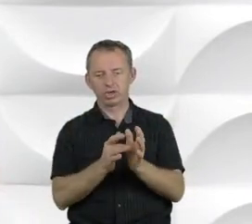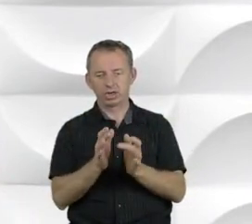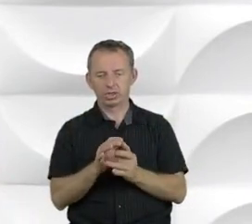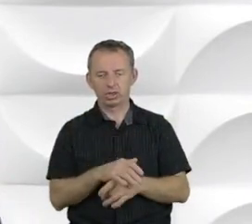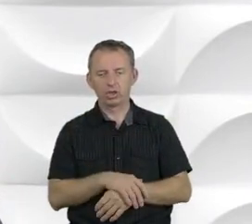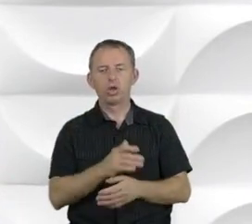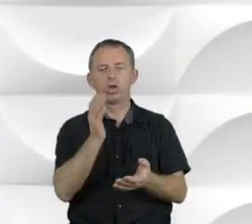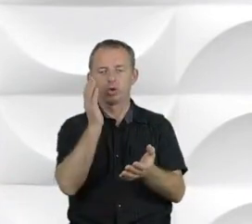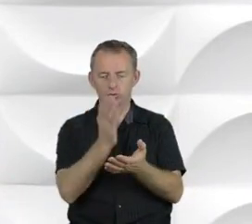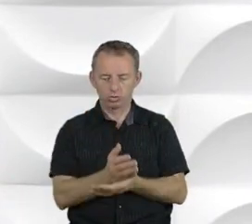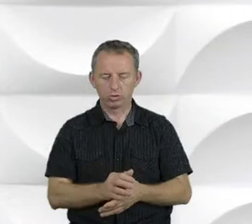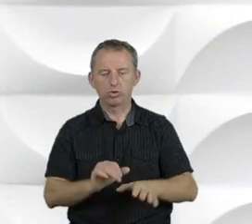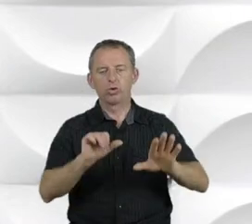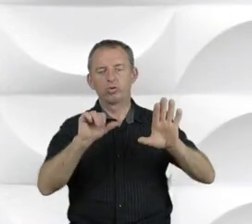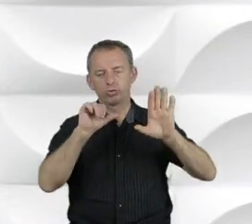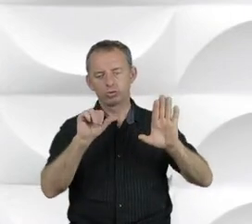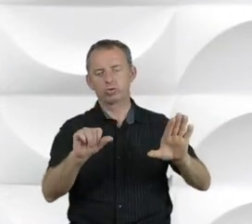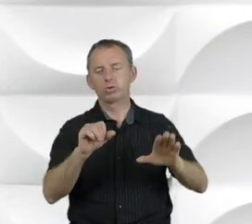już w 6 pladze.